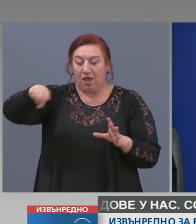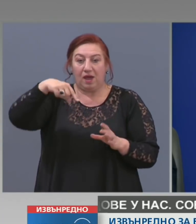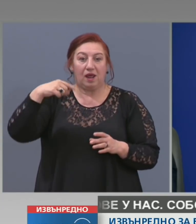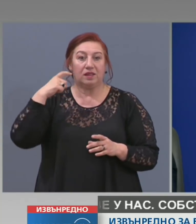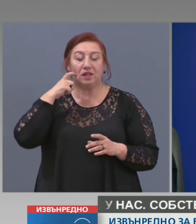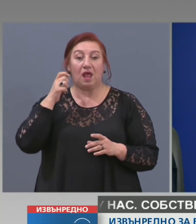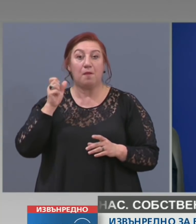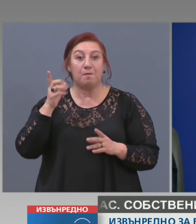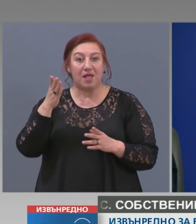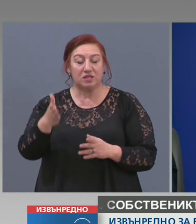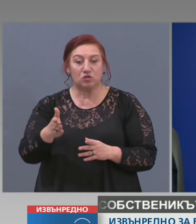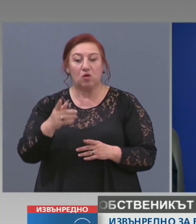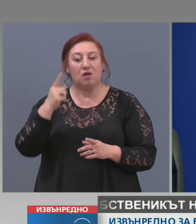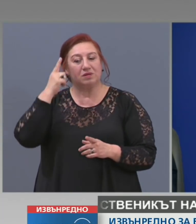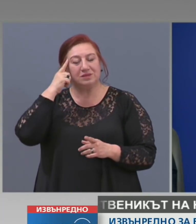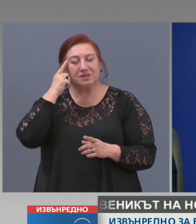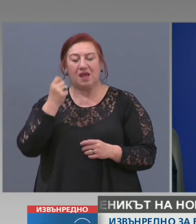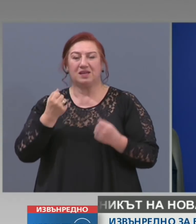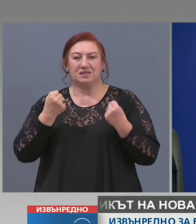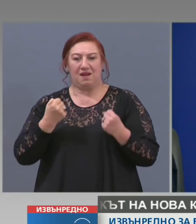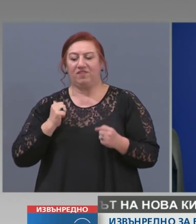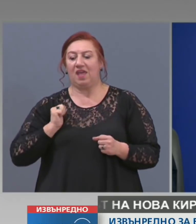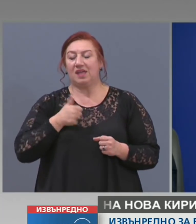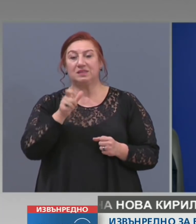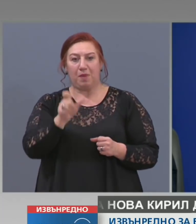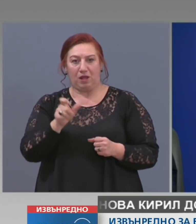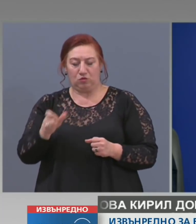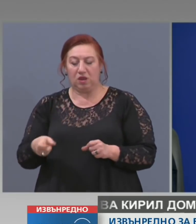Здравните инспектори, полицейските служители,